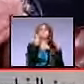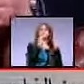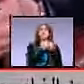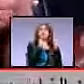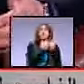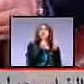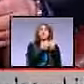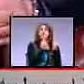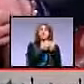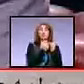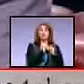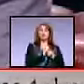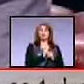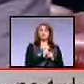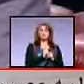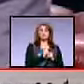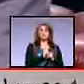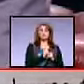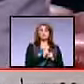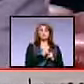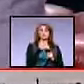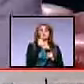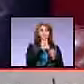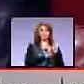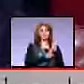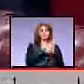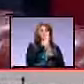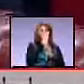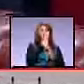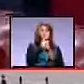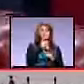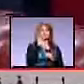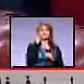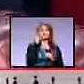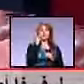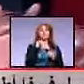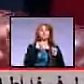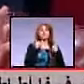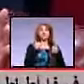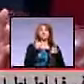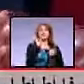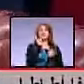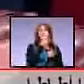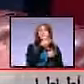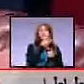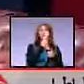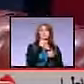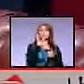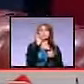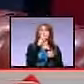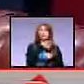انت كل فيلم بس عبوده كان نقله ثانيه. عبوده كان نقله ثانيه خالص بقى, كانت السينما الشبابيه. وكان هنيدي ساعتها عامل صعيدي